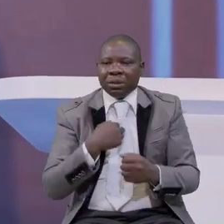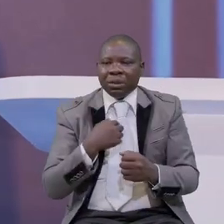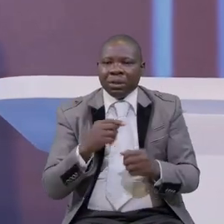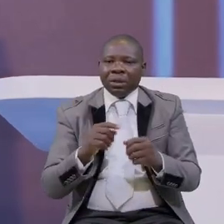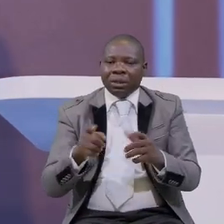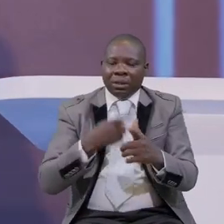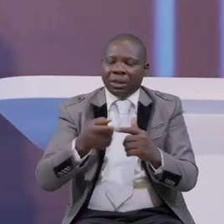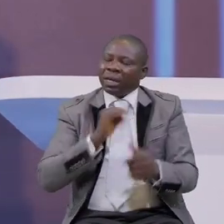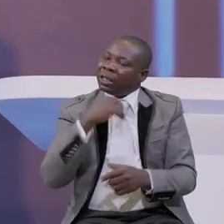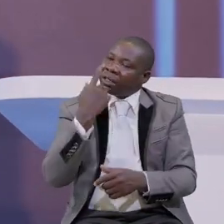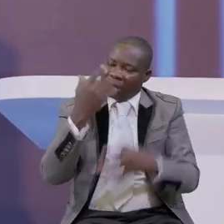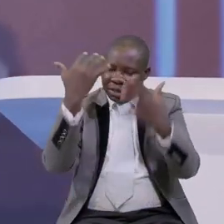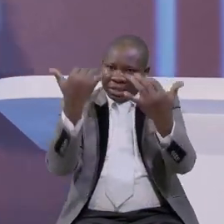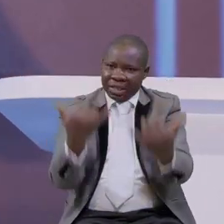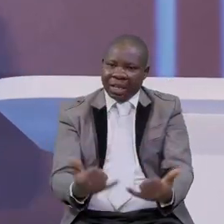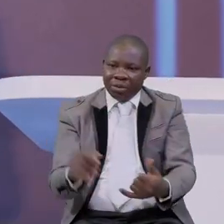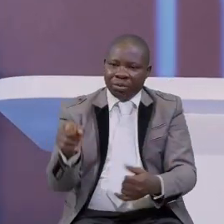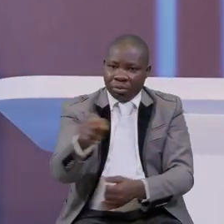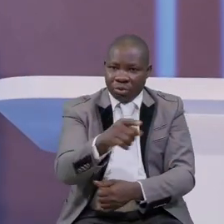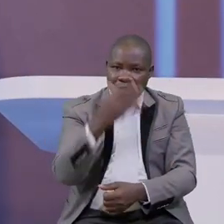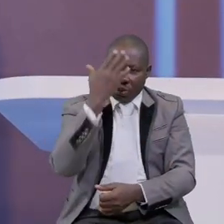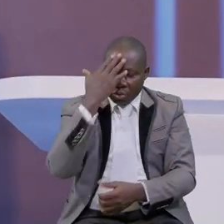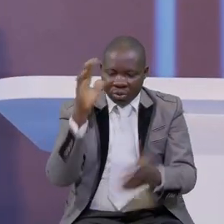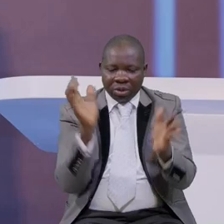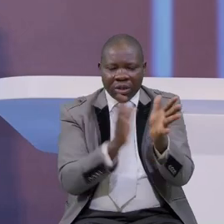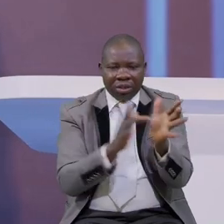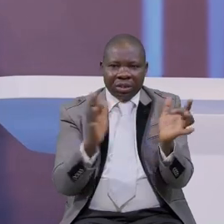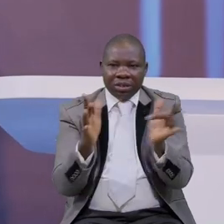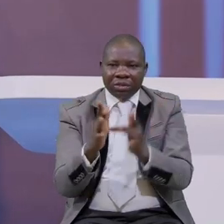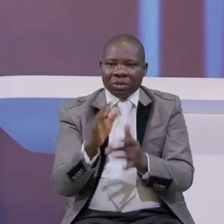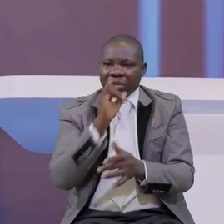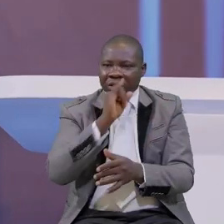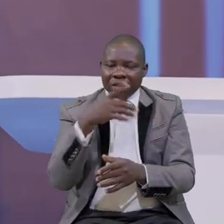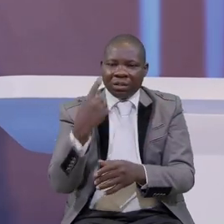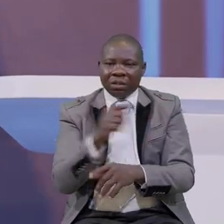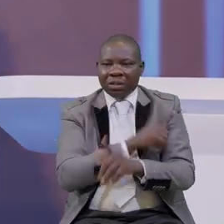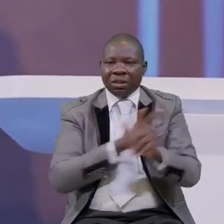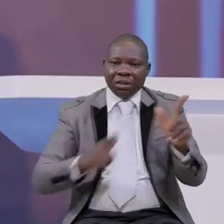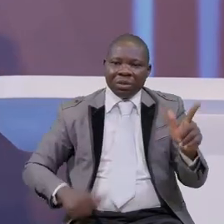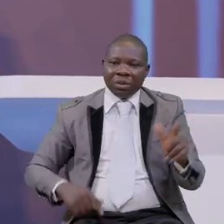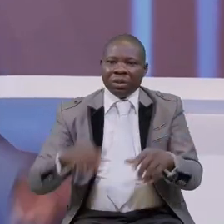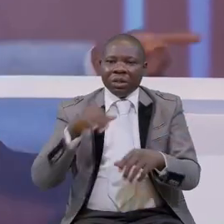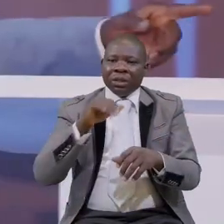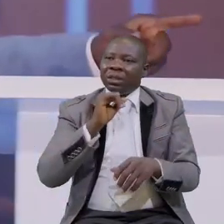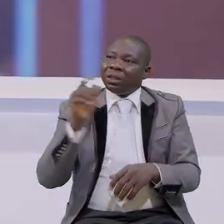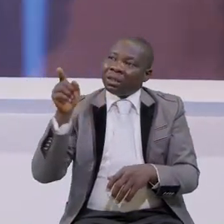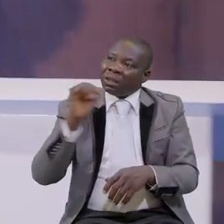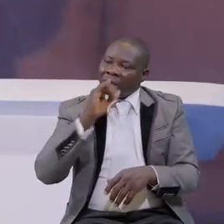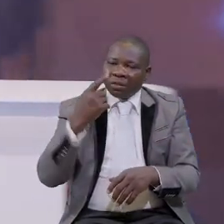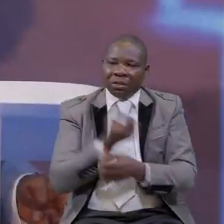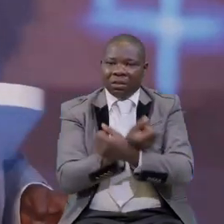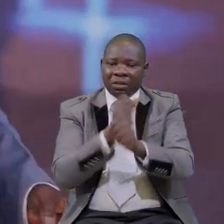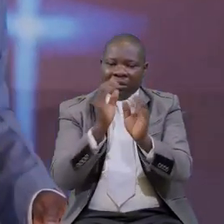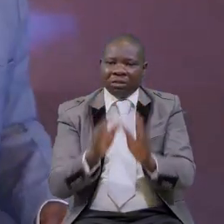dit, maintenant, tu sais, Jésus-Christ est le Seigneur. Il est le